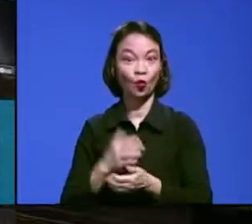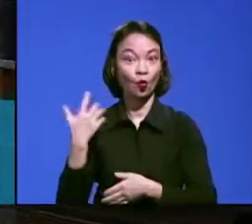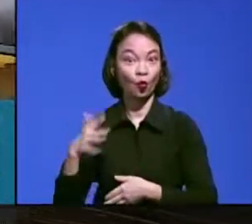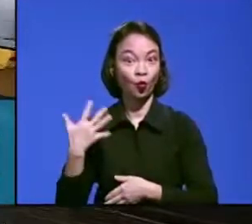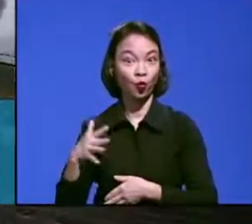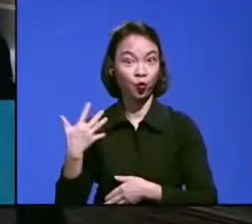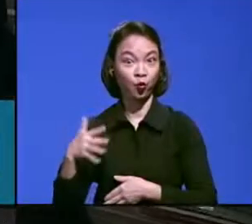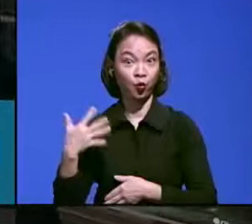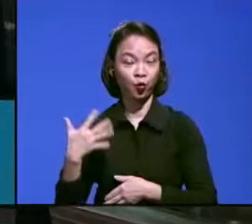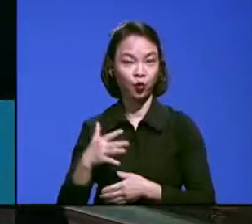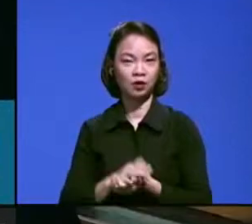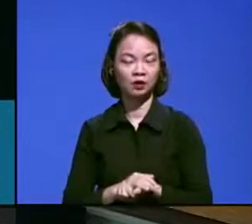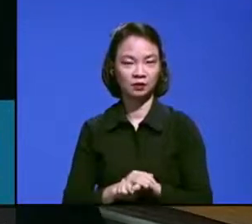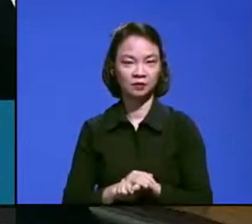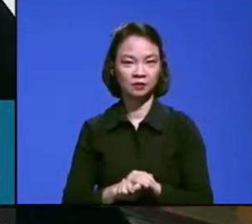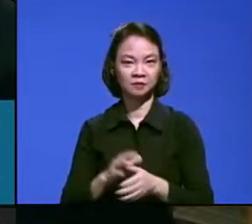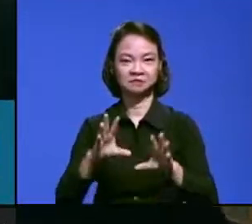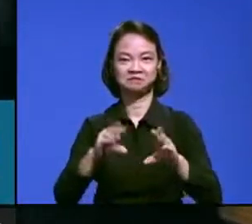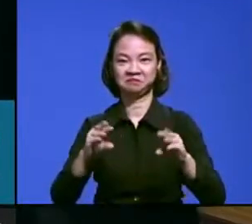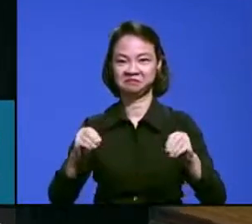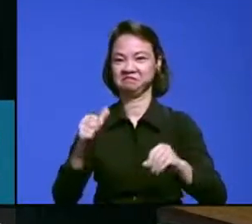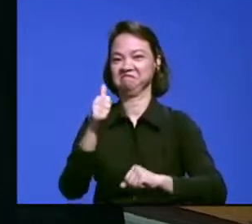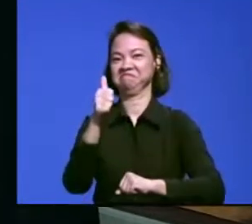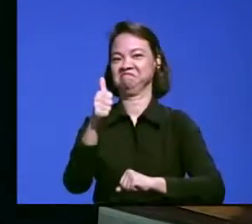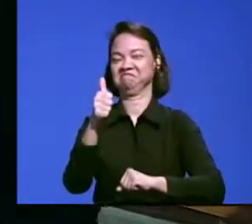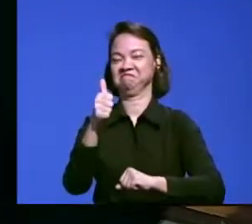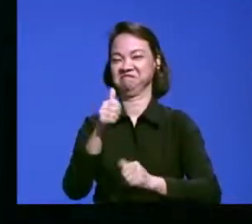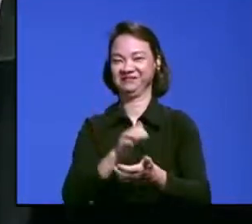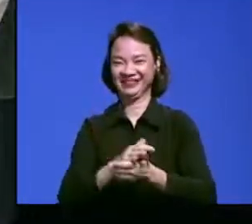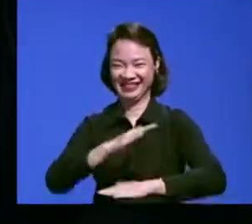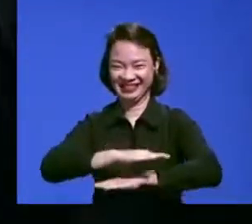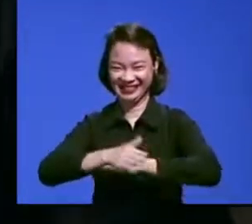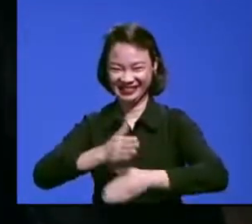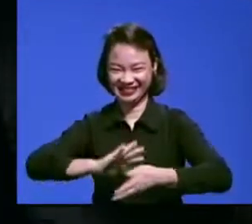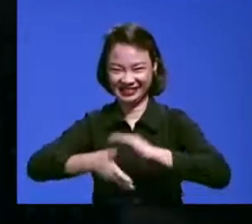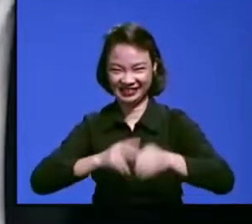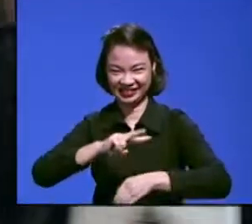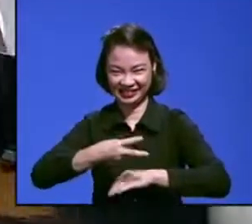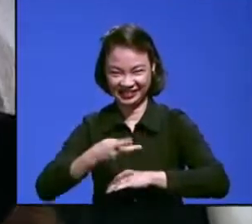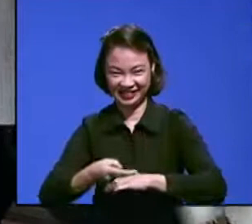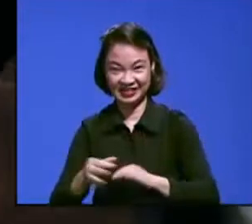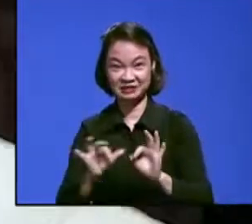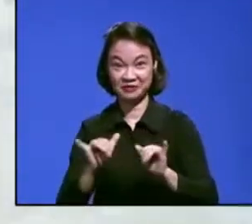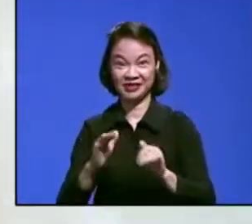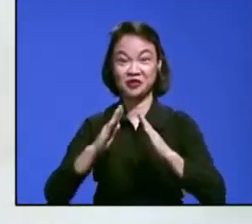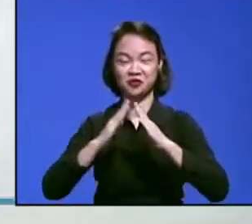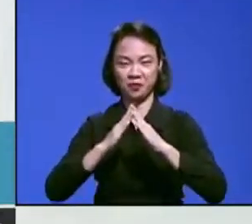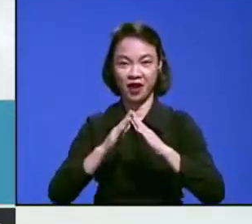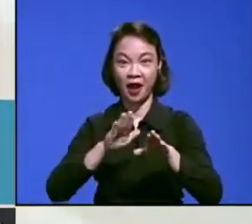Wih, lumayan. Percobaan pertama bisa. Kelihatan suka ganti spray di rumah. Tapi ini bahannya halus, bro.